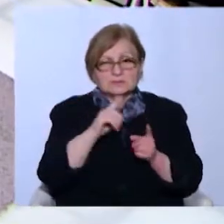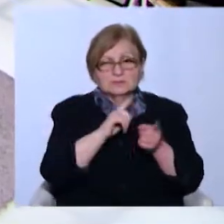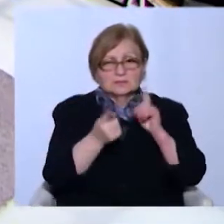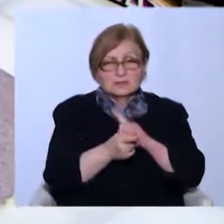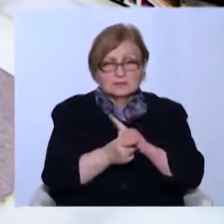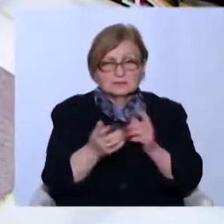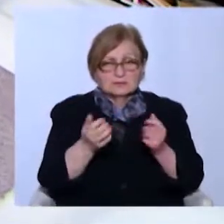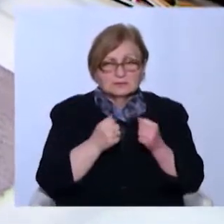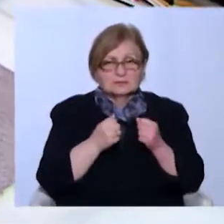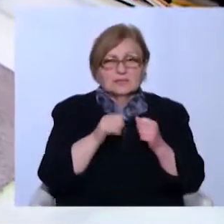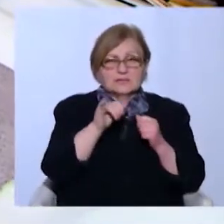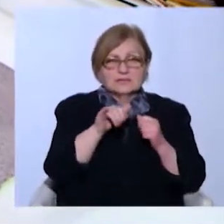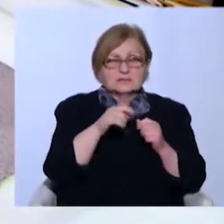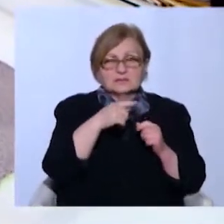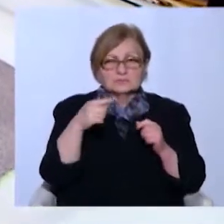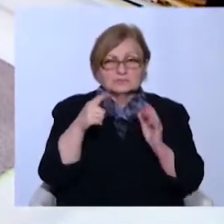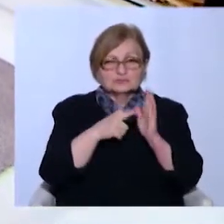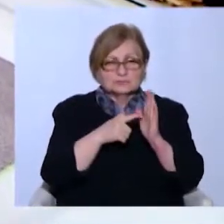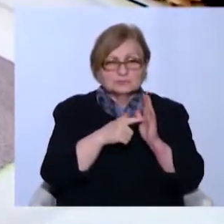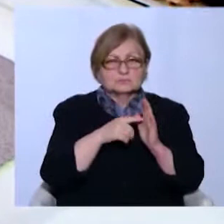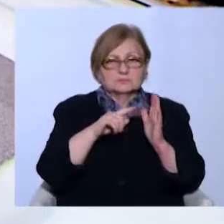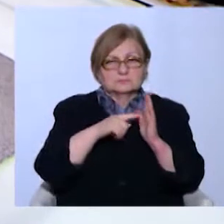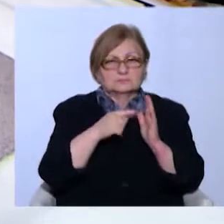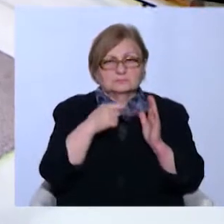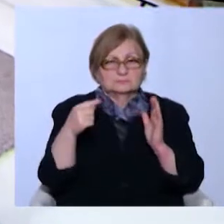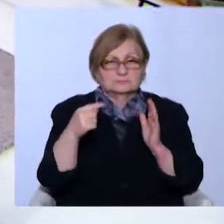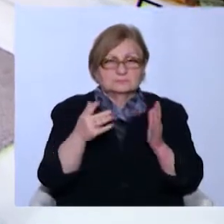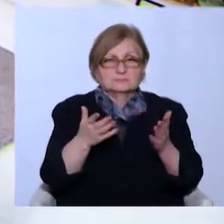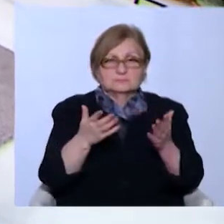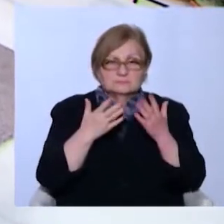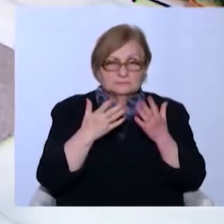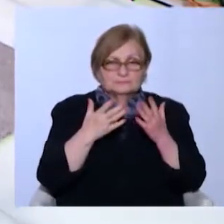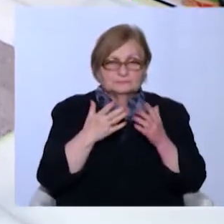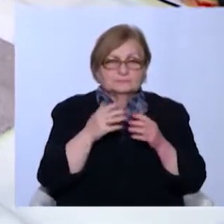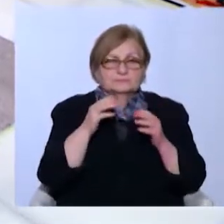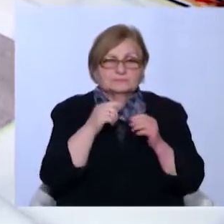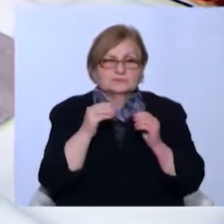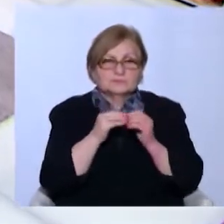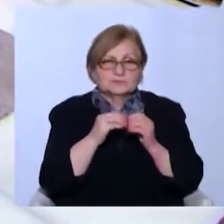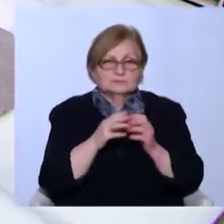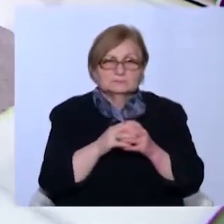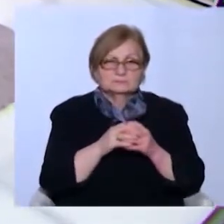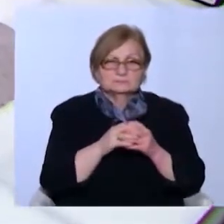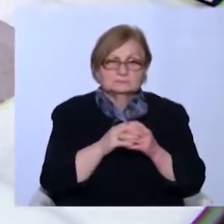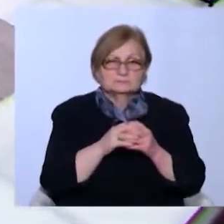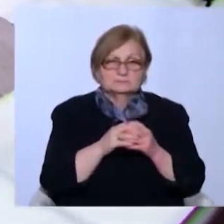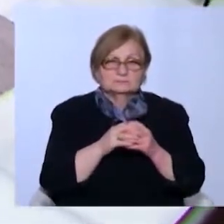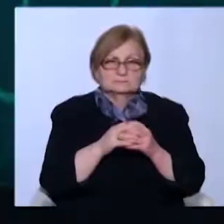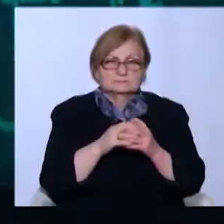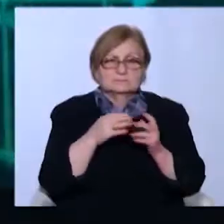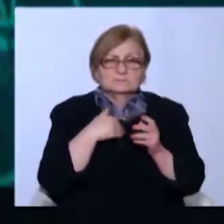მიიღება, რომ y-7 უდრის x-1-3 და წრფე კი გამოდის -3x+10. მოდით